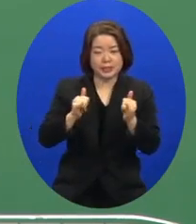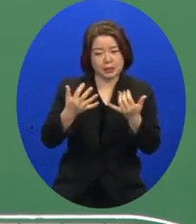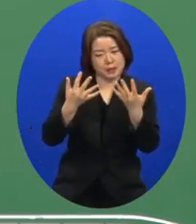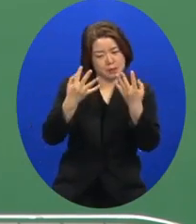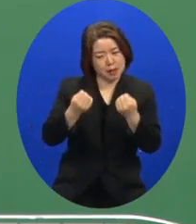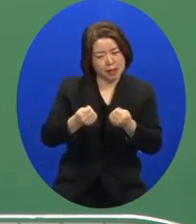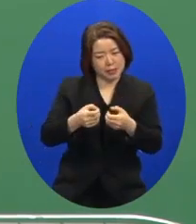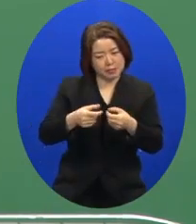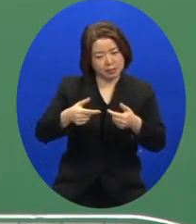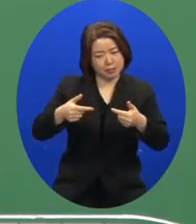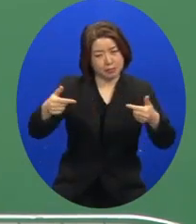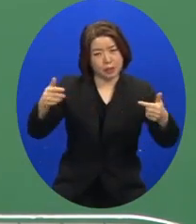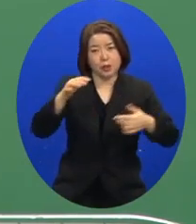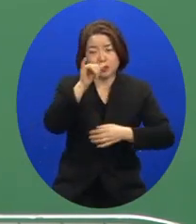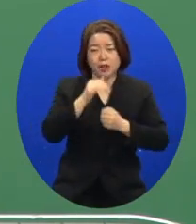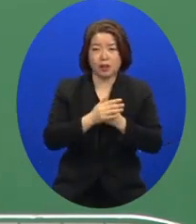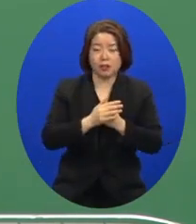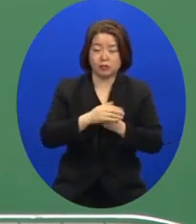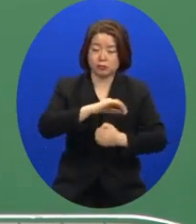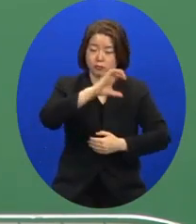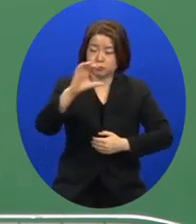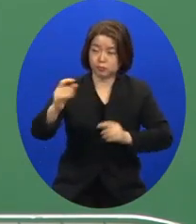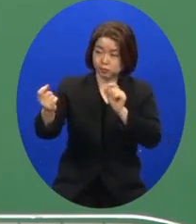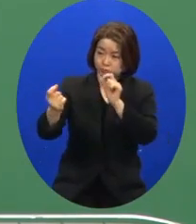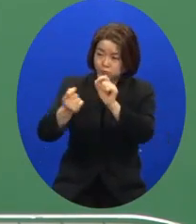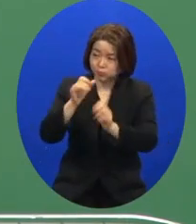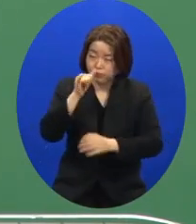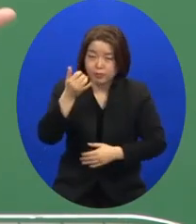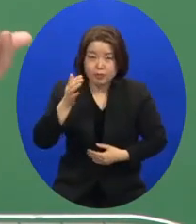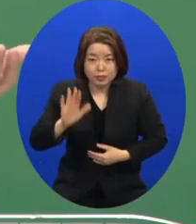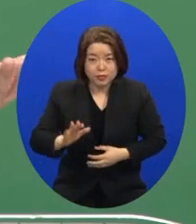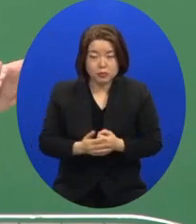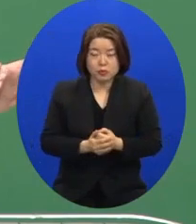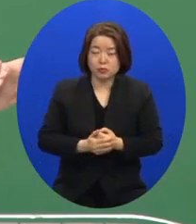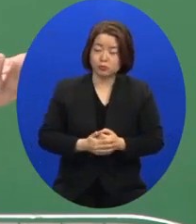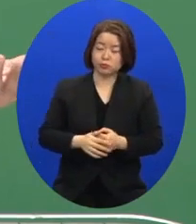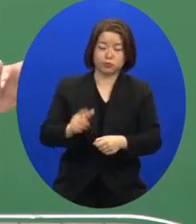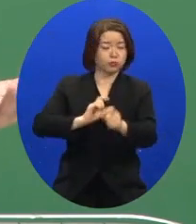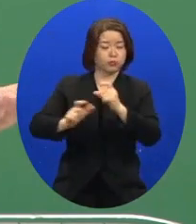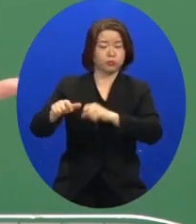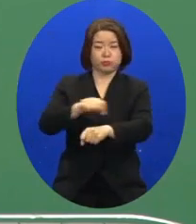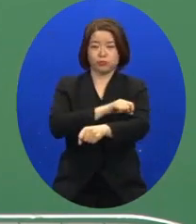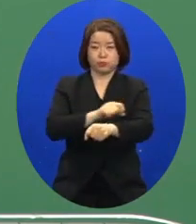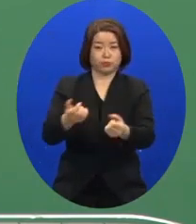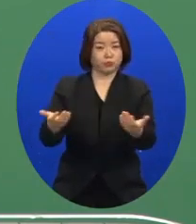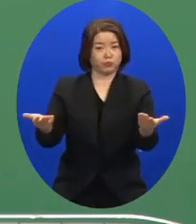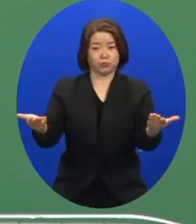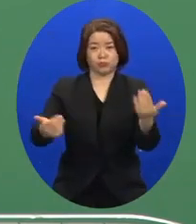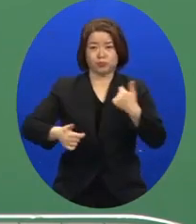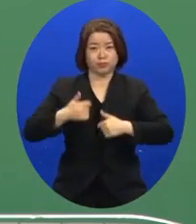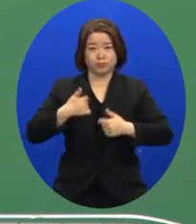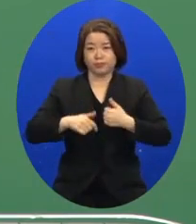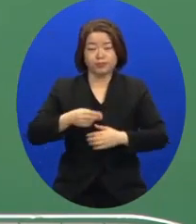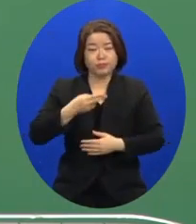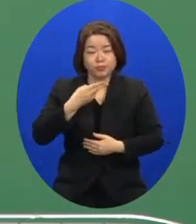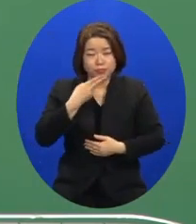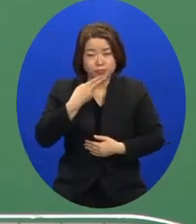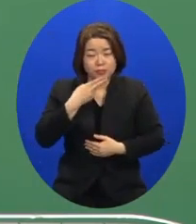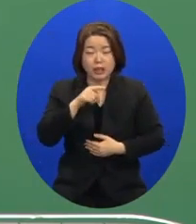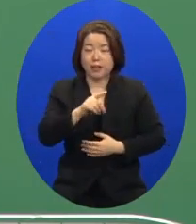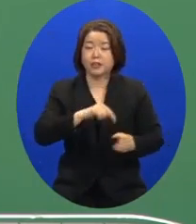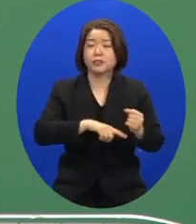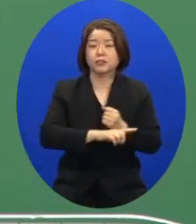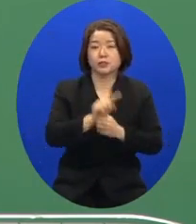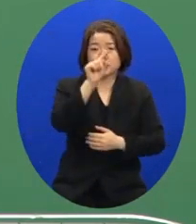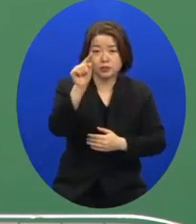많아졌습니다. 성탄절이 다가오긴 하지만 그렇다고 해서 특별히 기쁜 것이 없는 이유가 뭐죠?